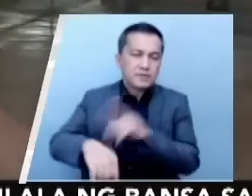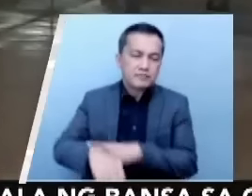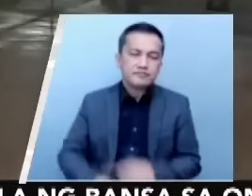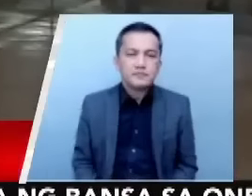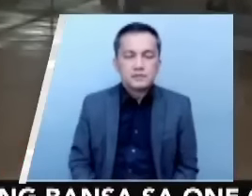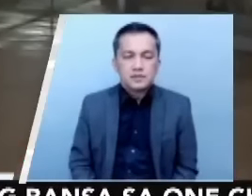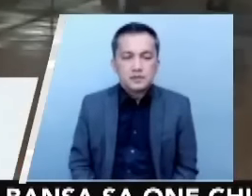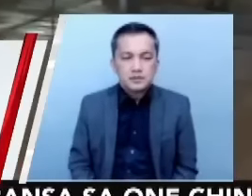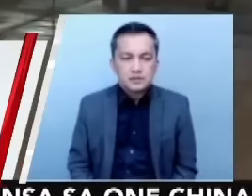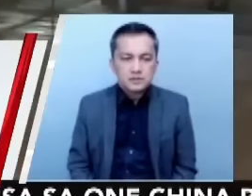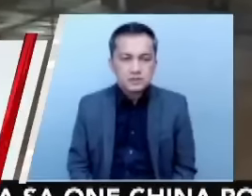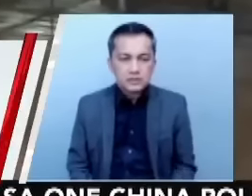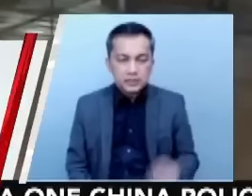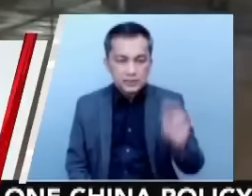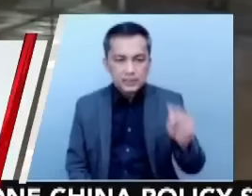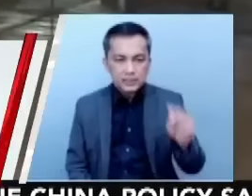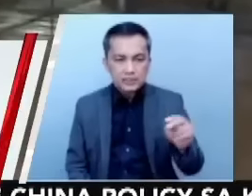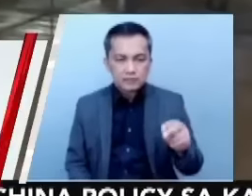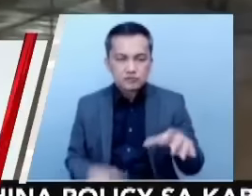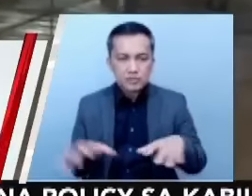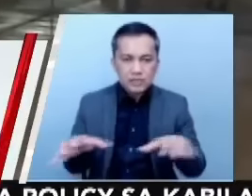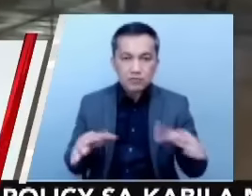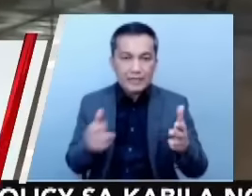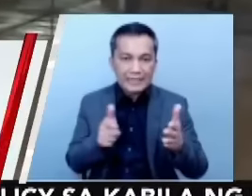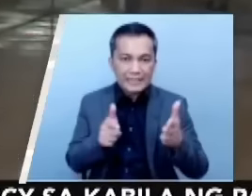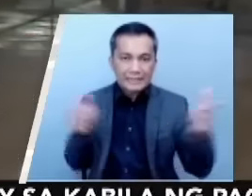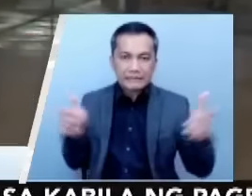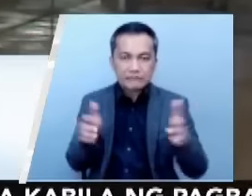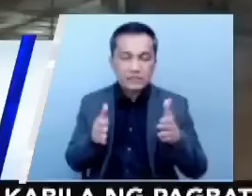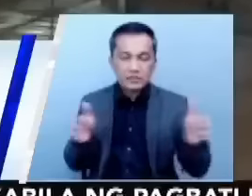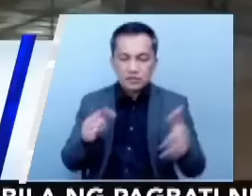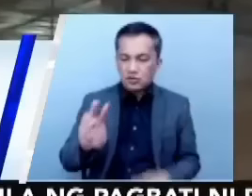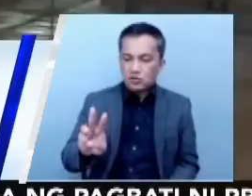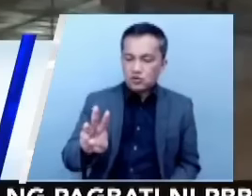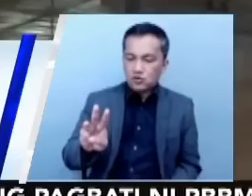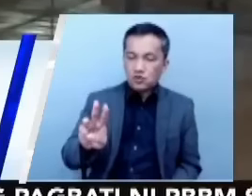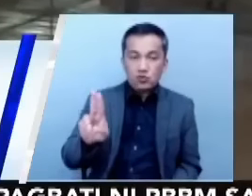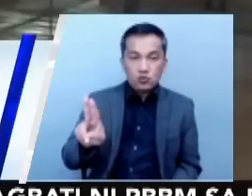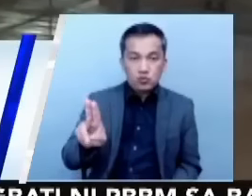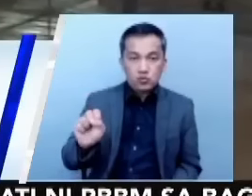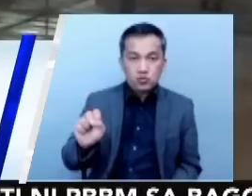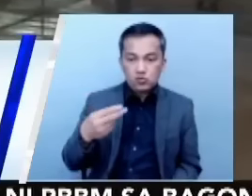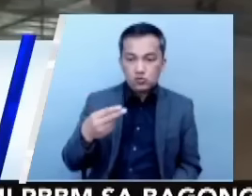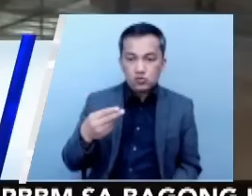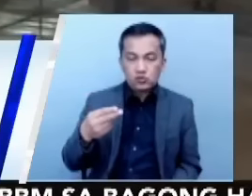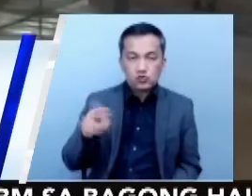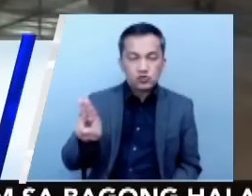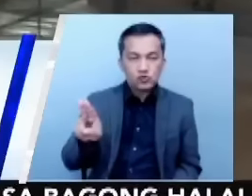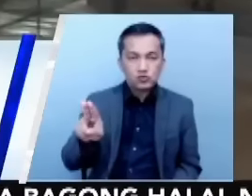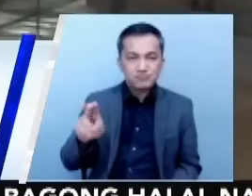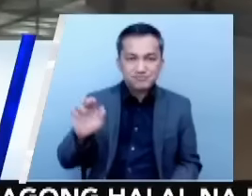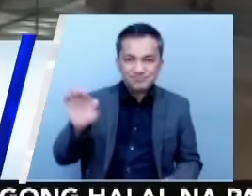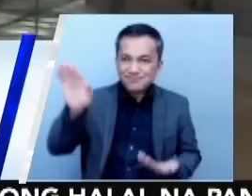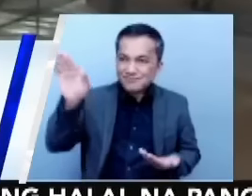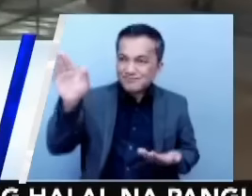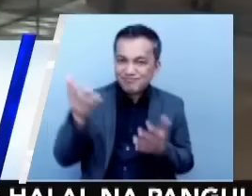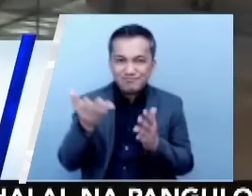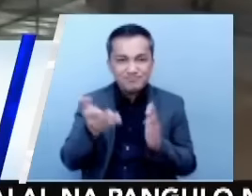ano yung galaw eh, broad. So yung wushu na movement, parang ano siya eh, yun yung nababagay